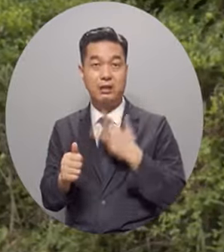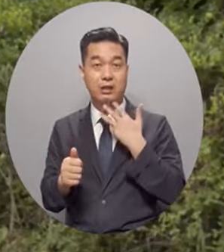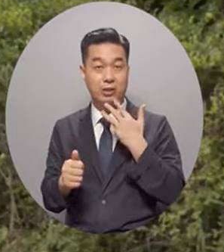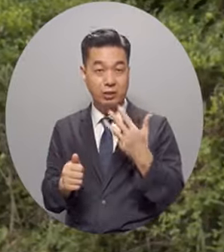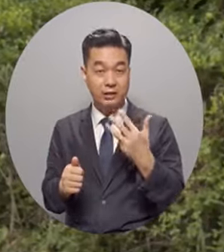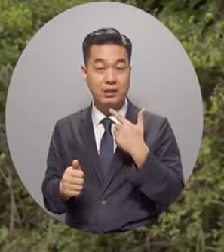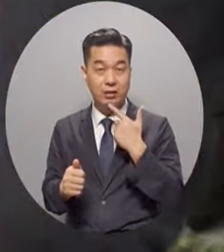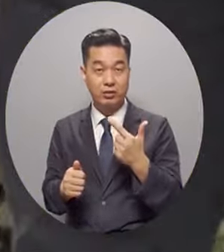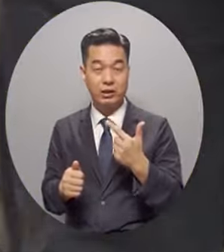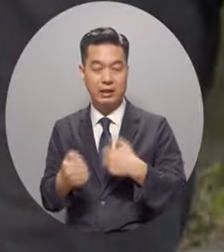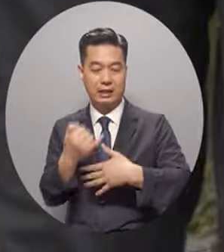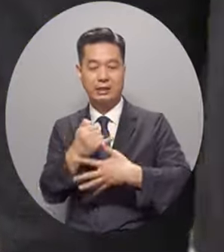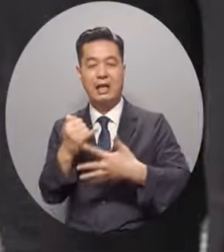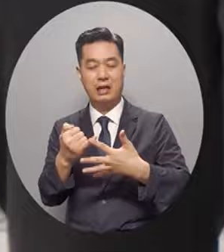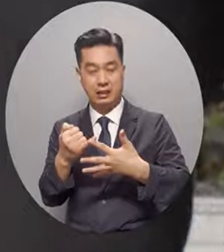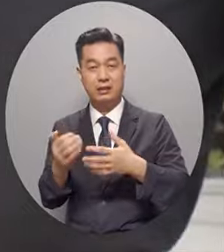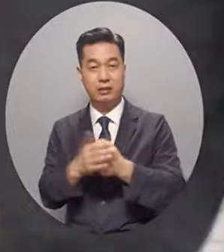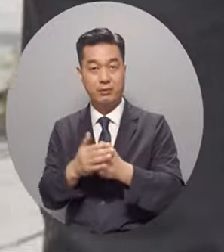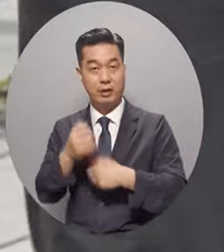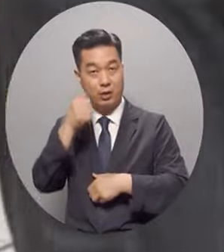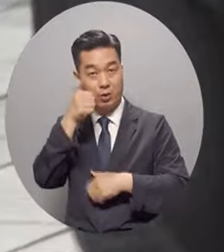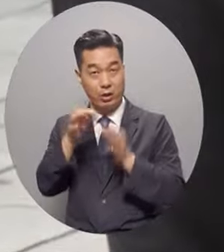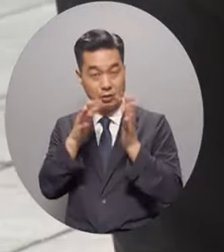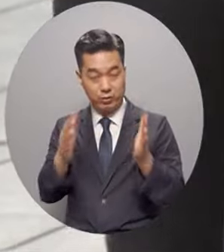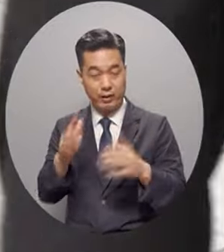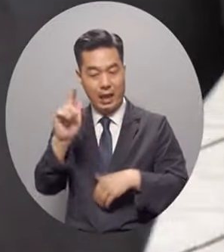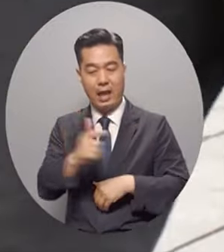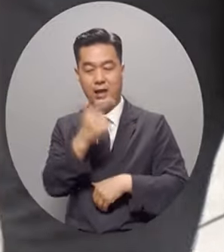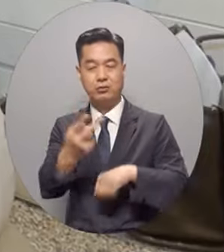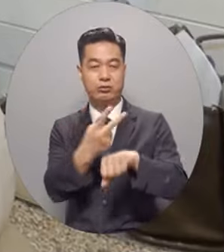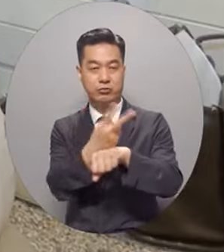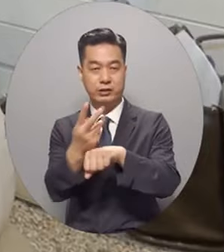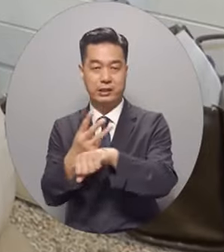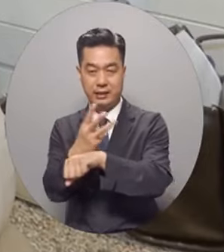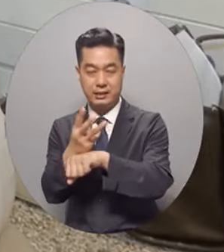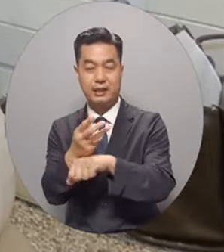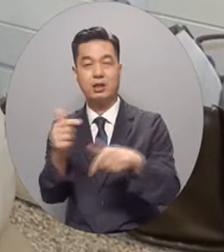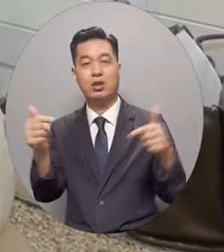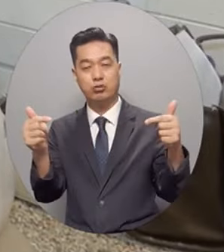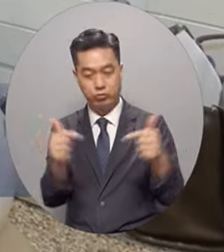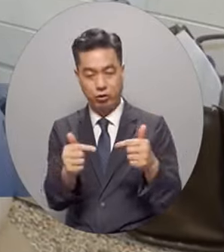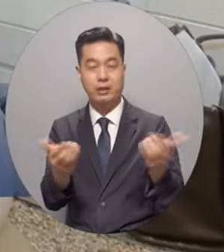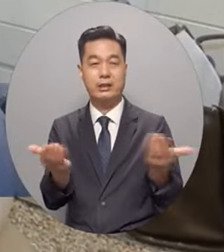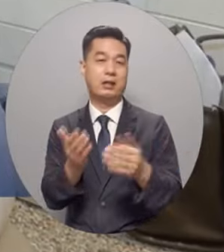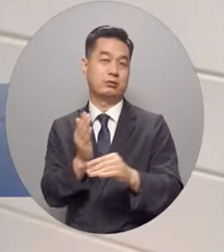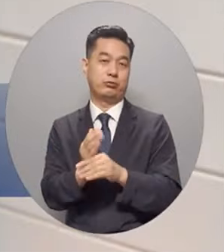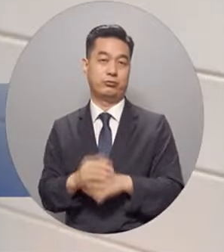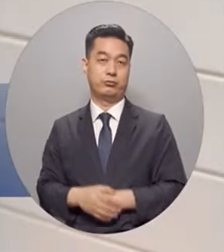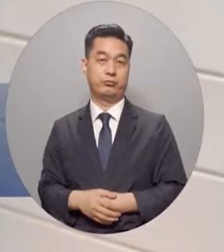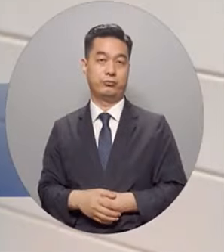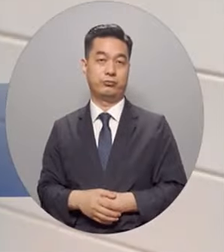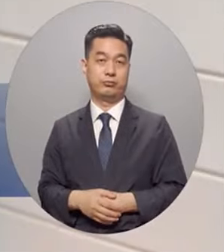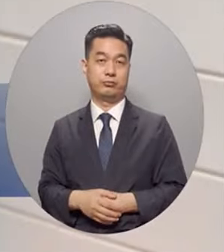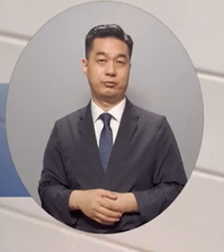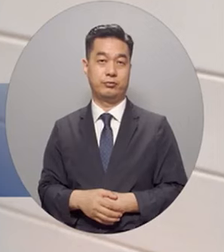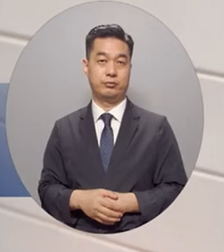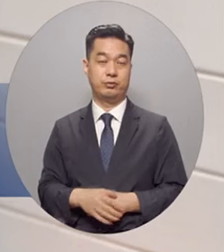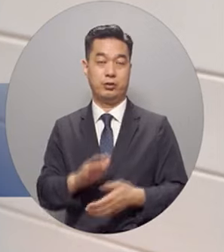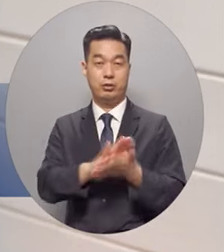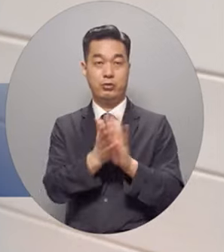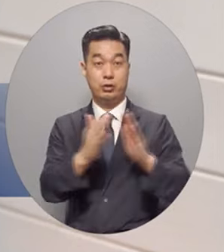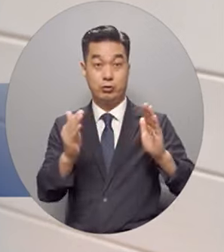위해 5달째 하루 두세 시간씩 근로 시간을 줄여 일하고 있습니다. 학원에서 이제 간식